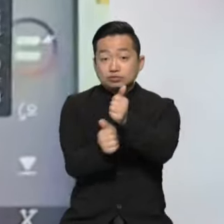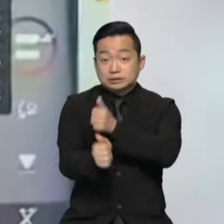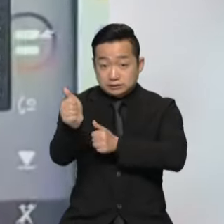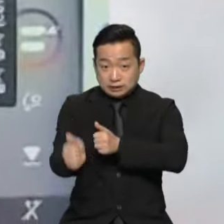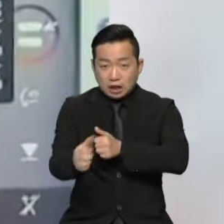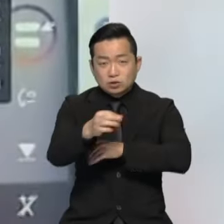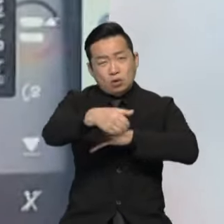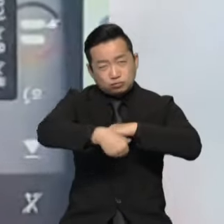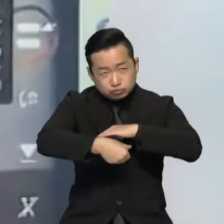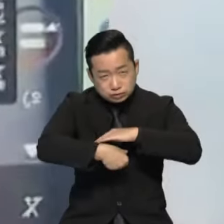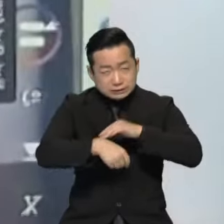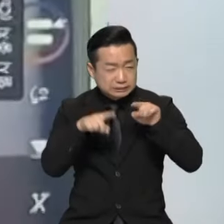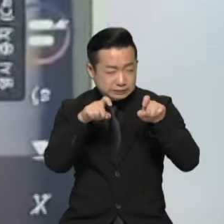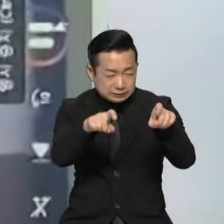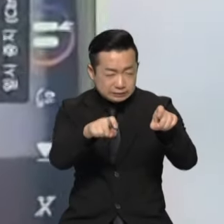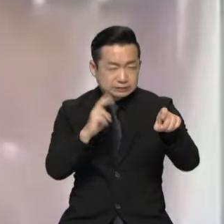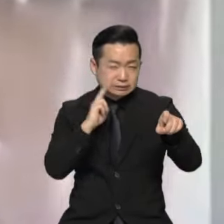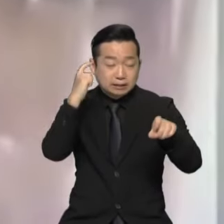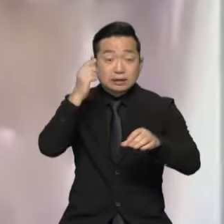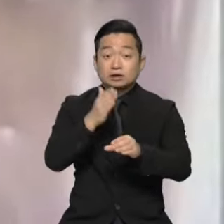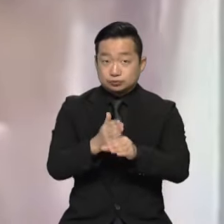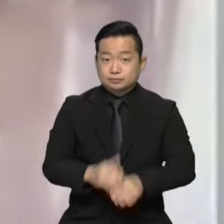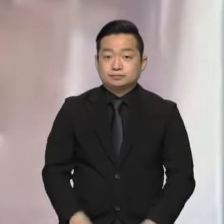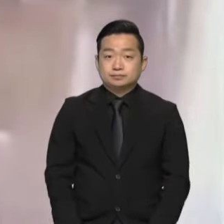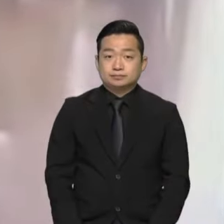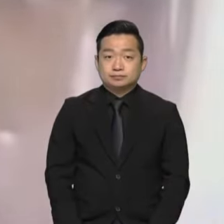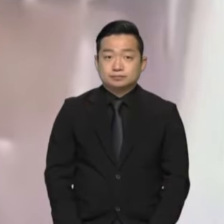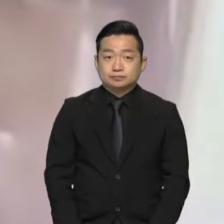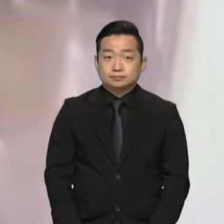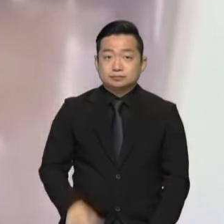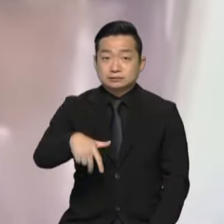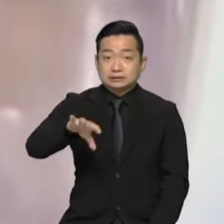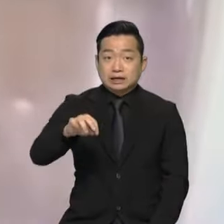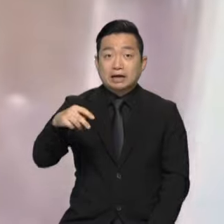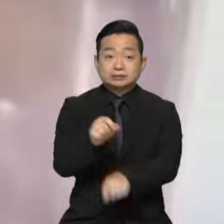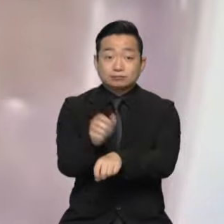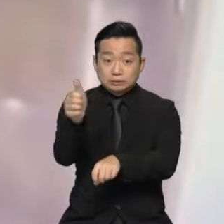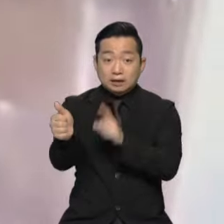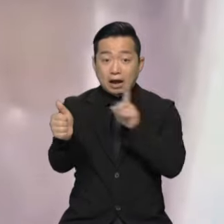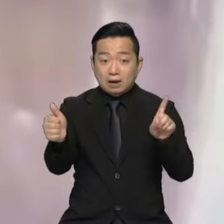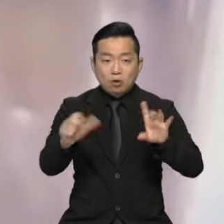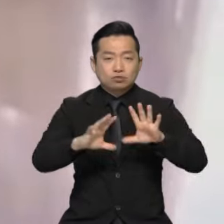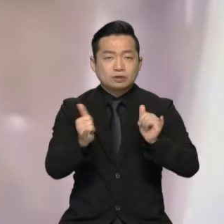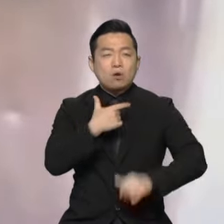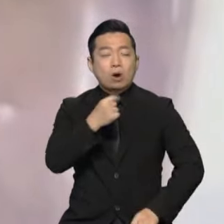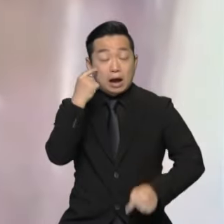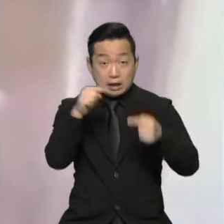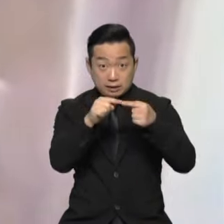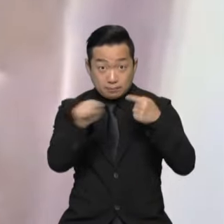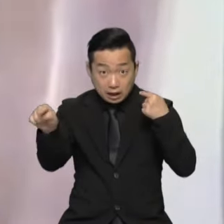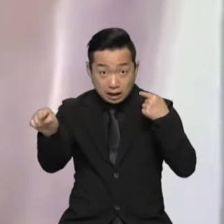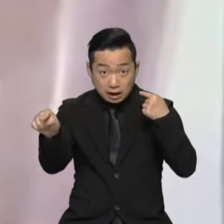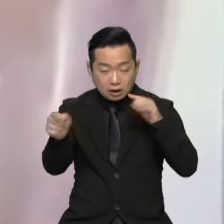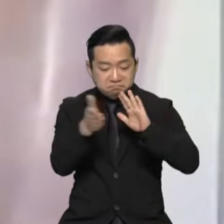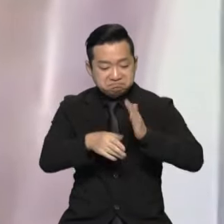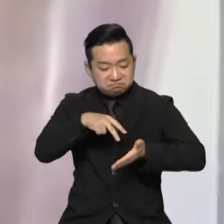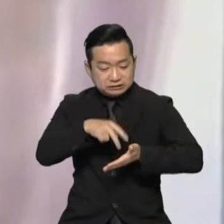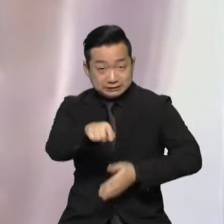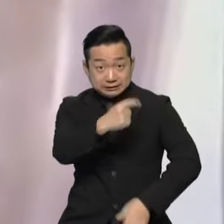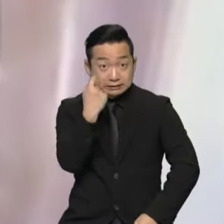의혹도 심각하게 들여다보고 있습니다. 공관위원인 장동혁 사무총장은 국민 눈높이에 맞지 않으면 객관적인